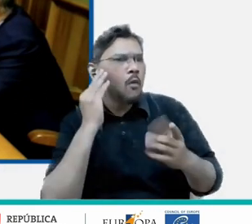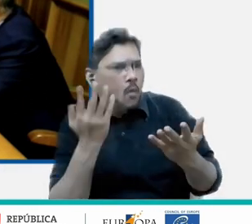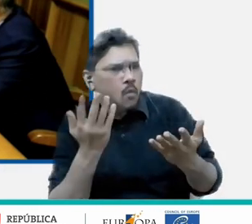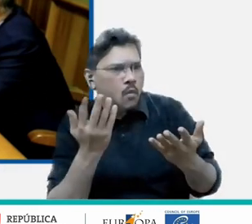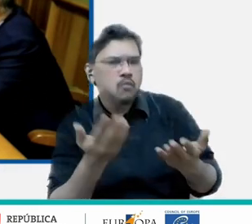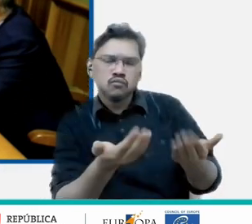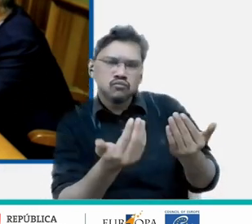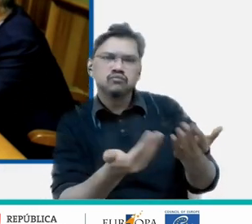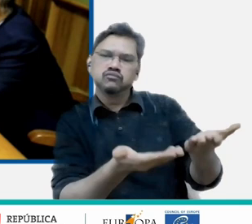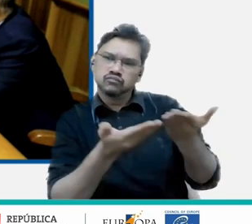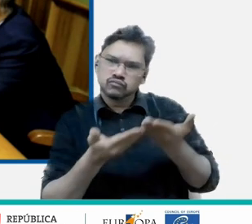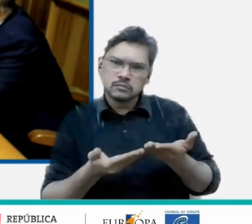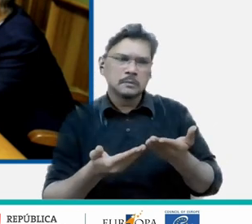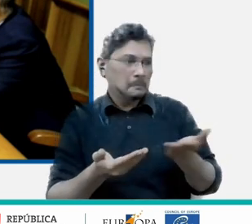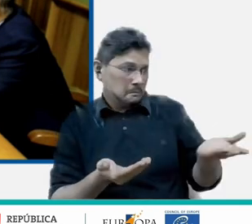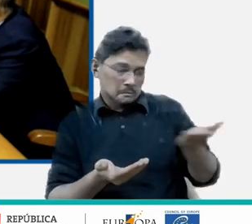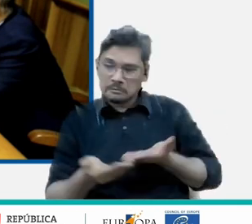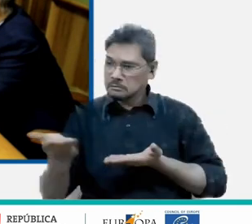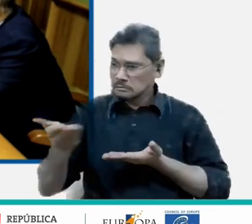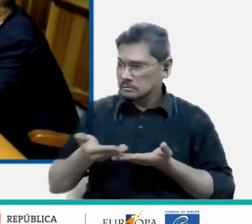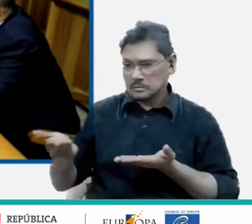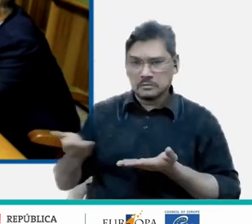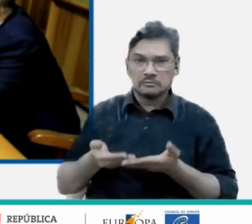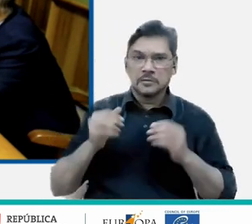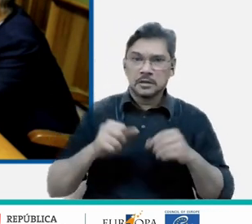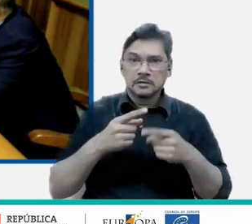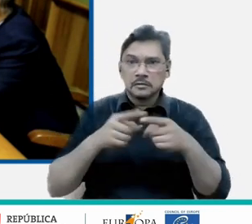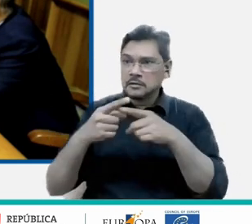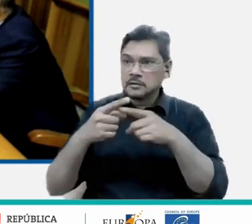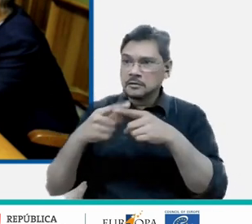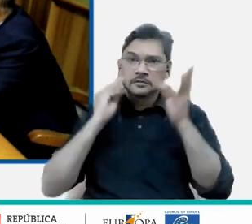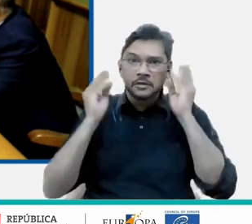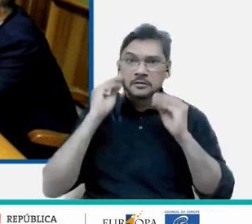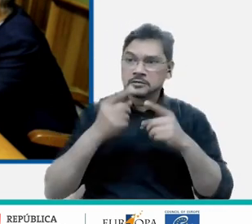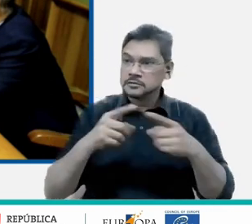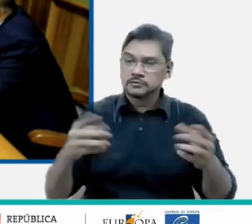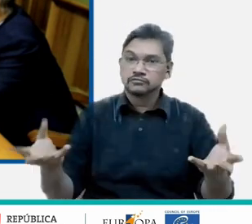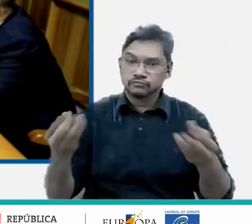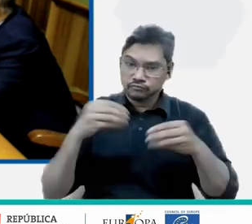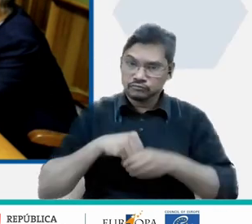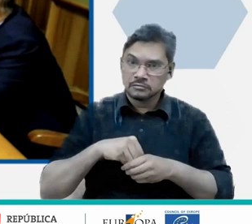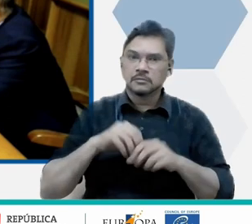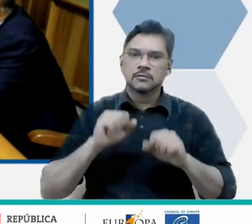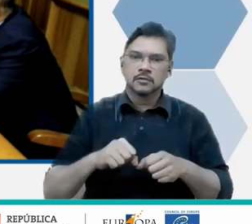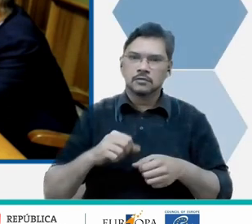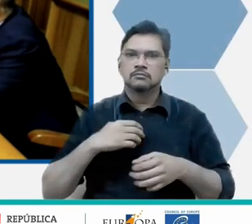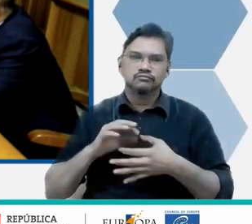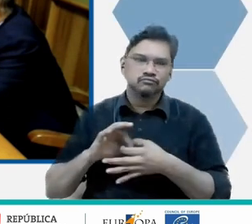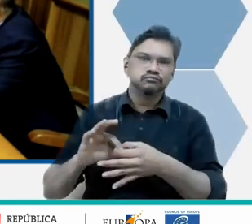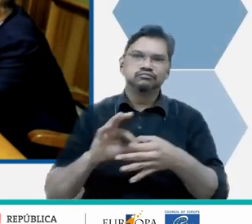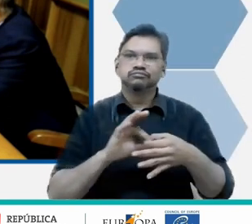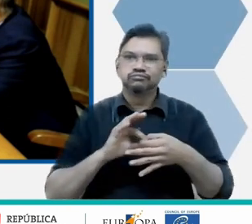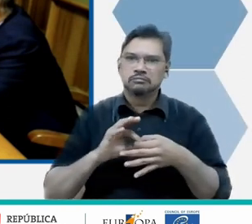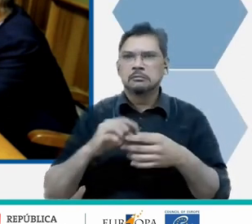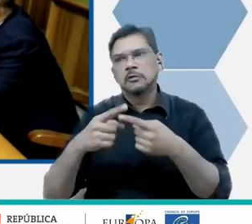и управлением Организации Объединенных Наций по снижению риска бедствий, а также